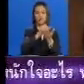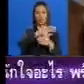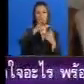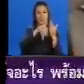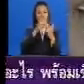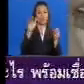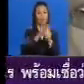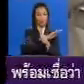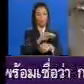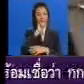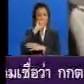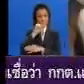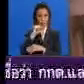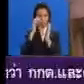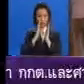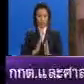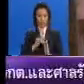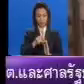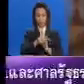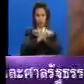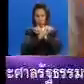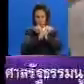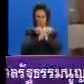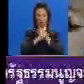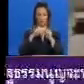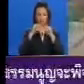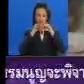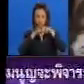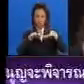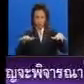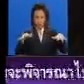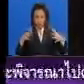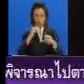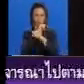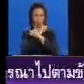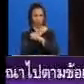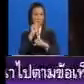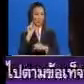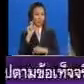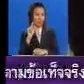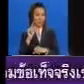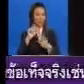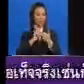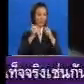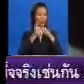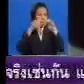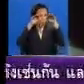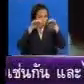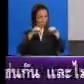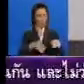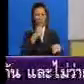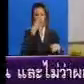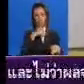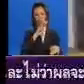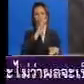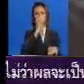ำชับนะคะให้เจ้าหน้าที่ติดตามสถานการณ์การแพร่ระบาดของโรคควบคู่กับการป้องกันอย่างเร่งด่วนเพื่อเป็นการลดการแพร่กระจายของเชื้อไข้หวัดใหญ่สาย